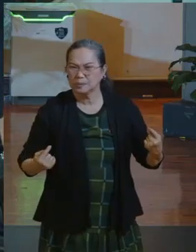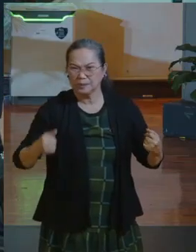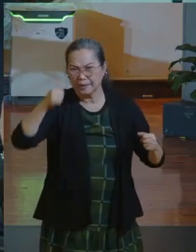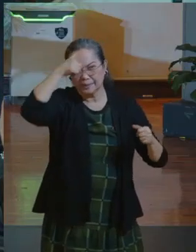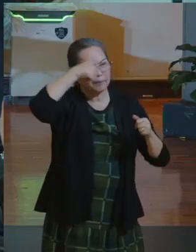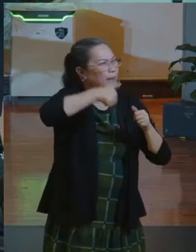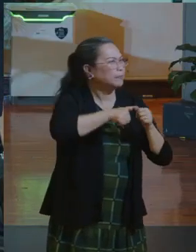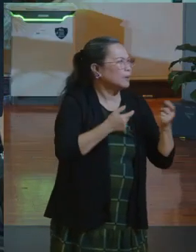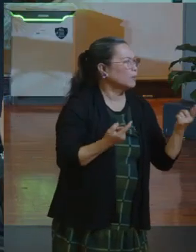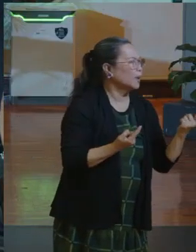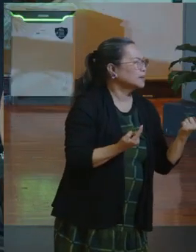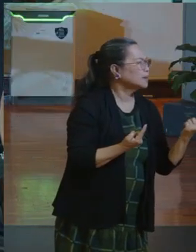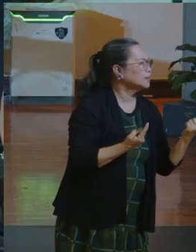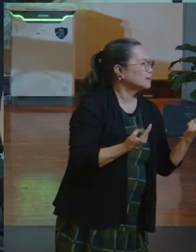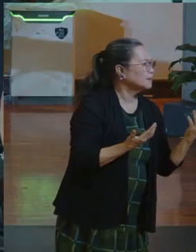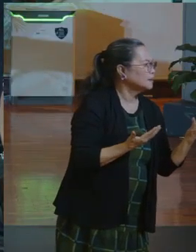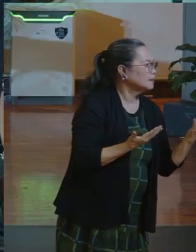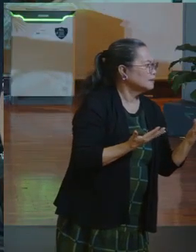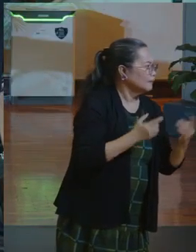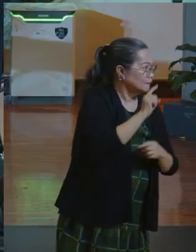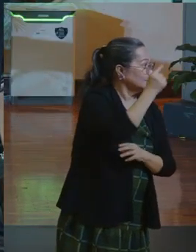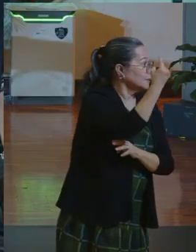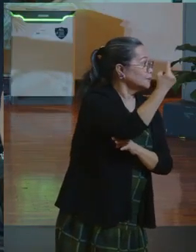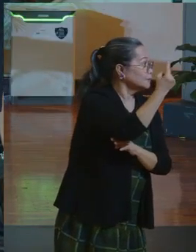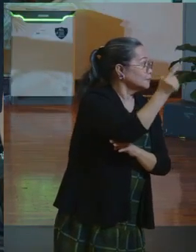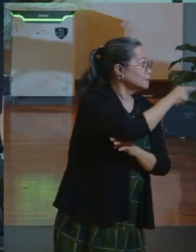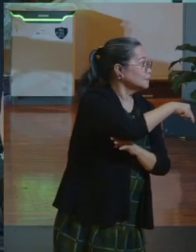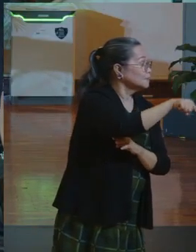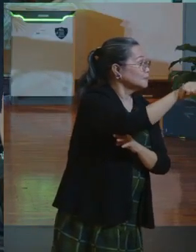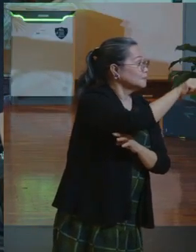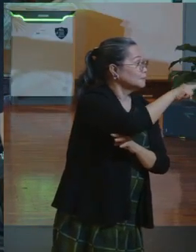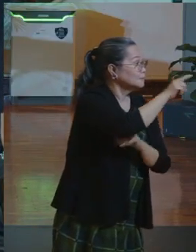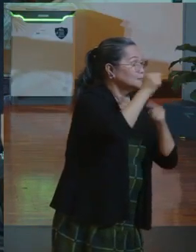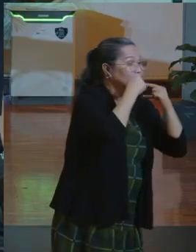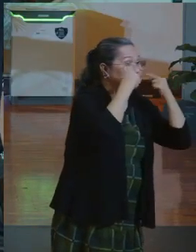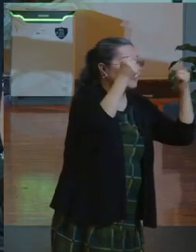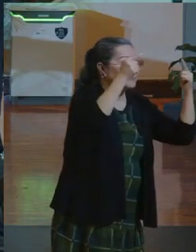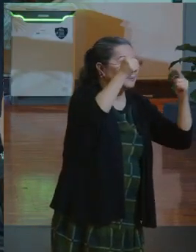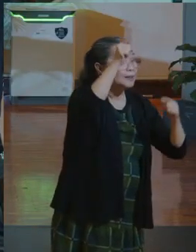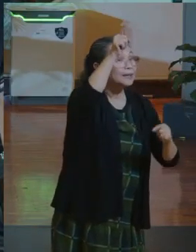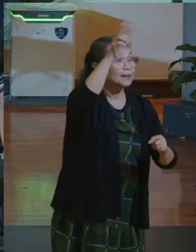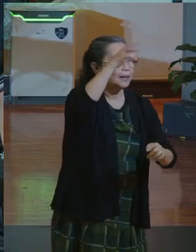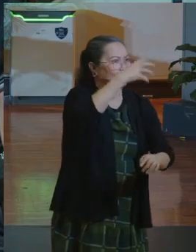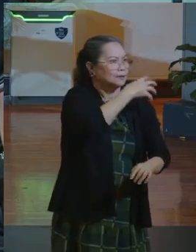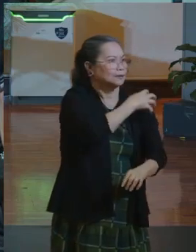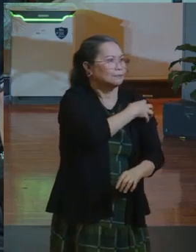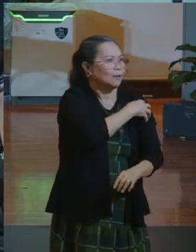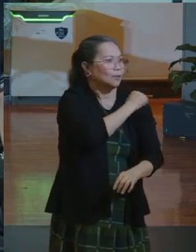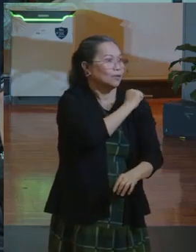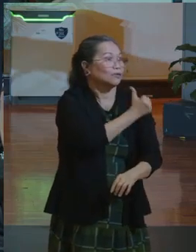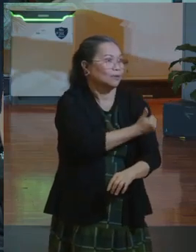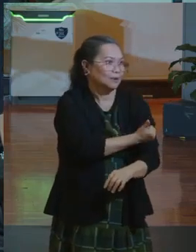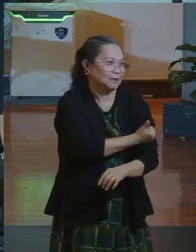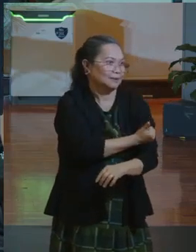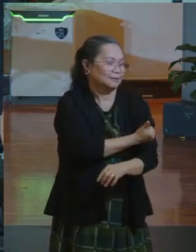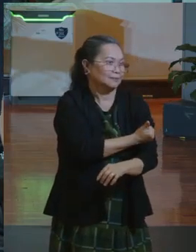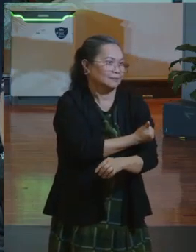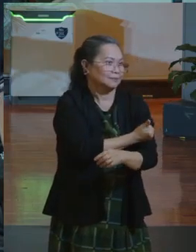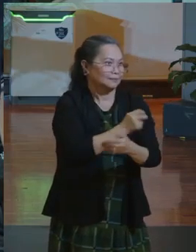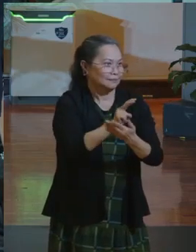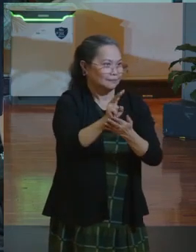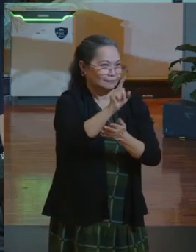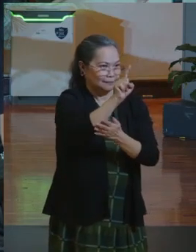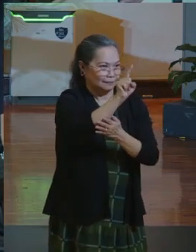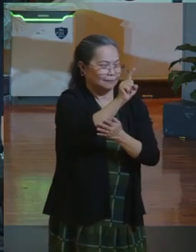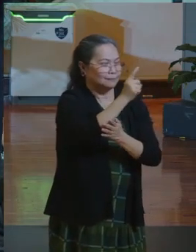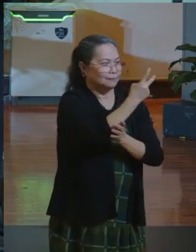maalala? Una, mas panayan na may kapangyarihan at otoridad. Verses 1 and 2. And